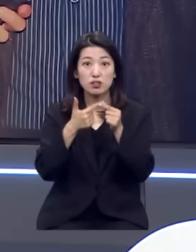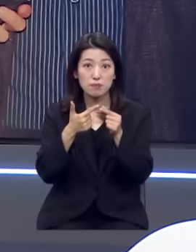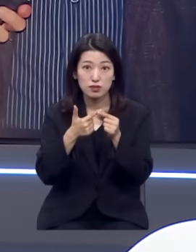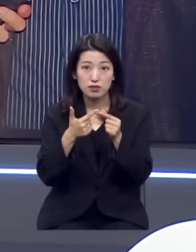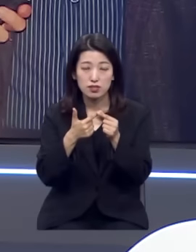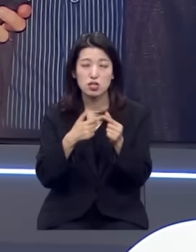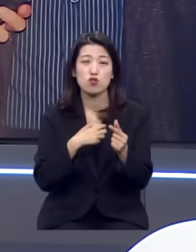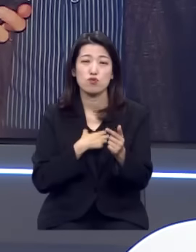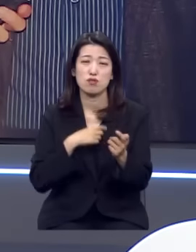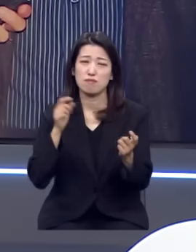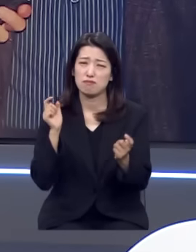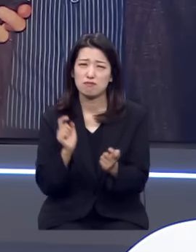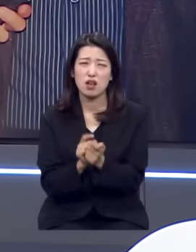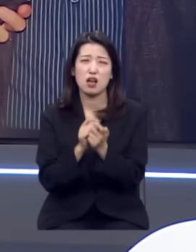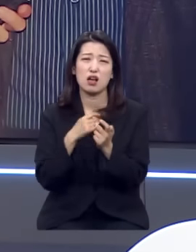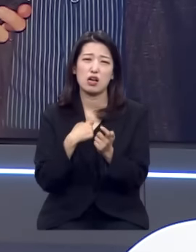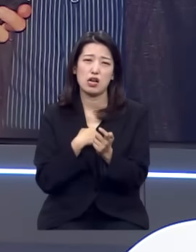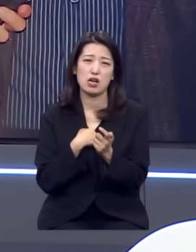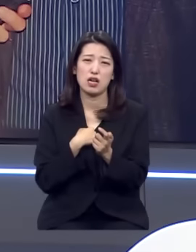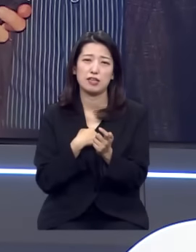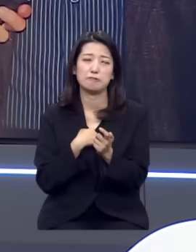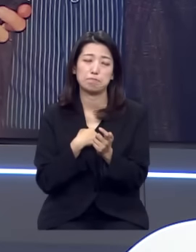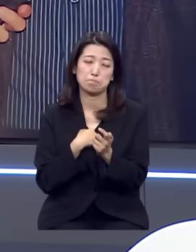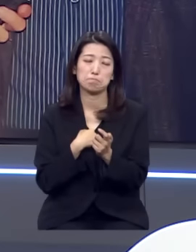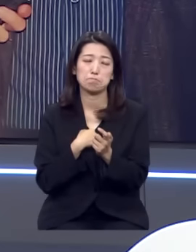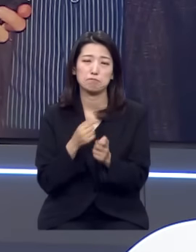넘니 못 넘어를 판할 때